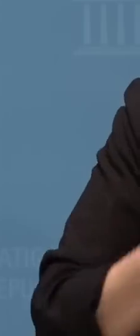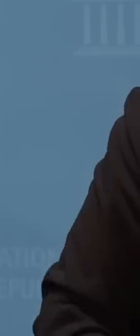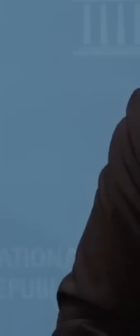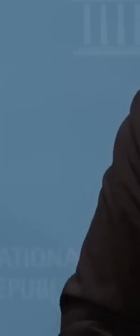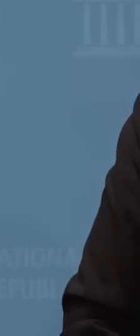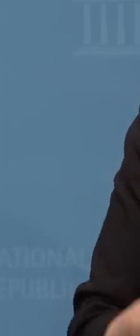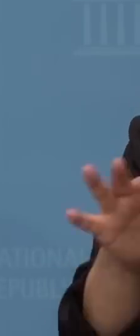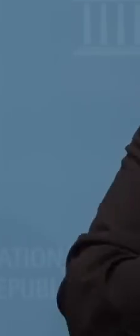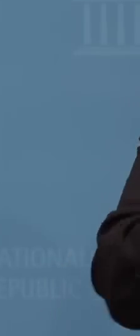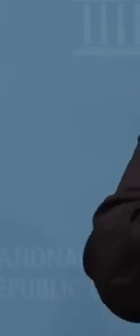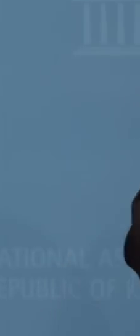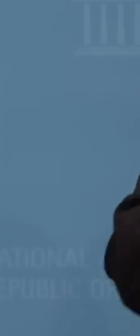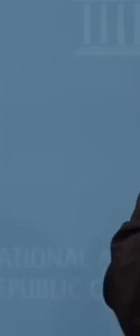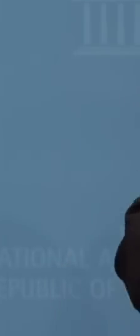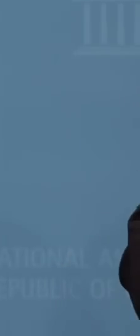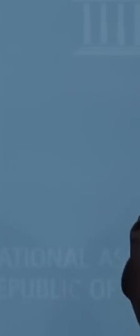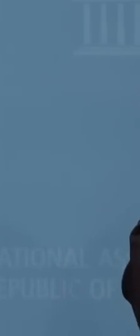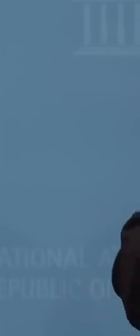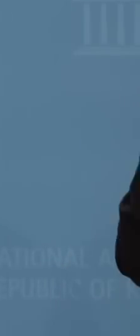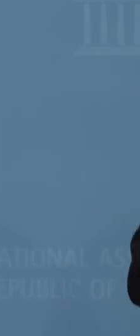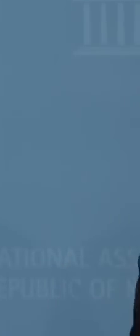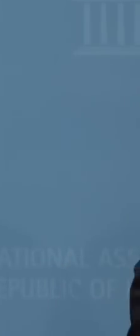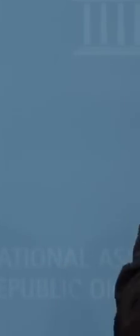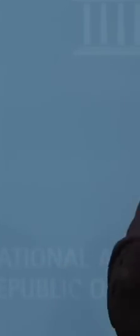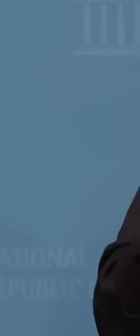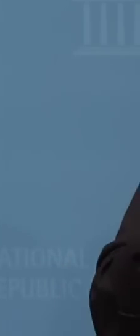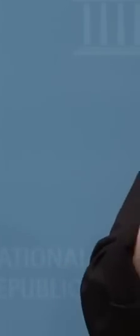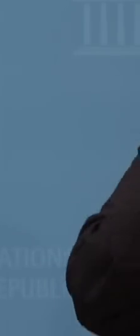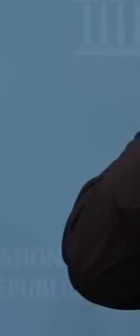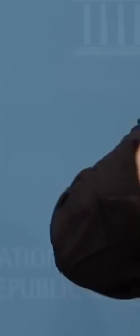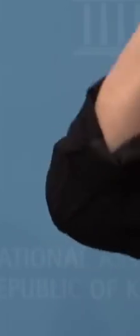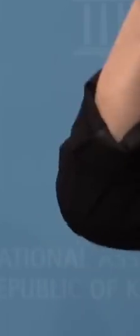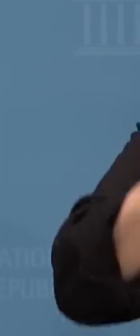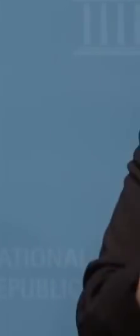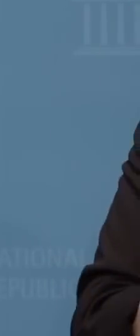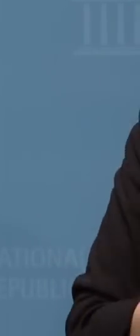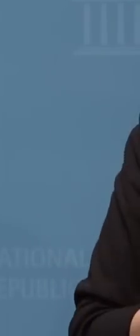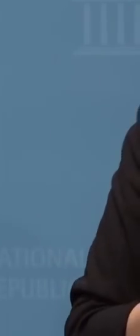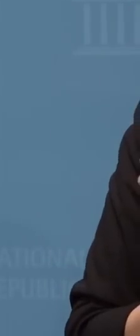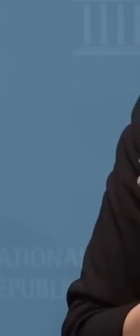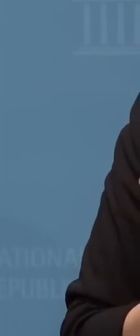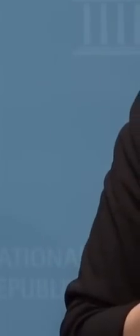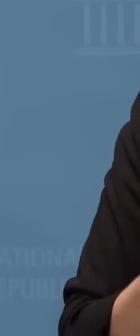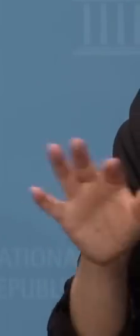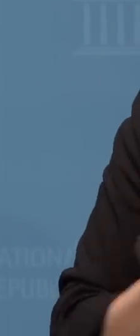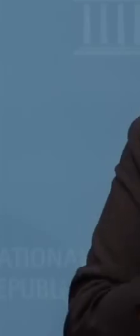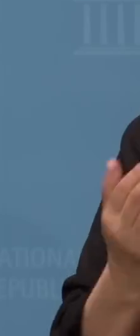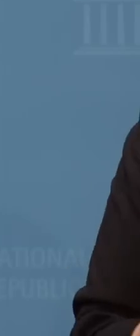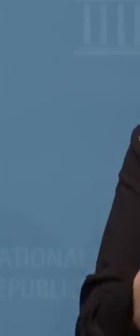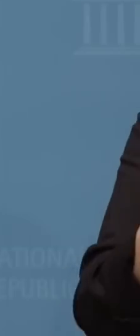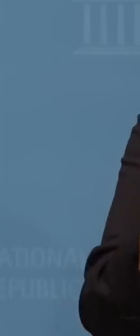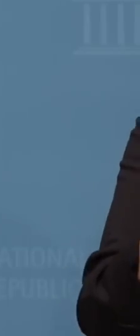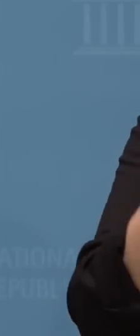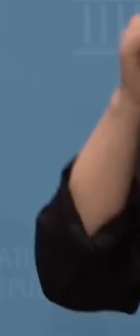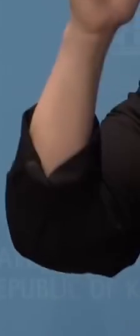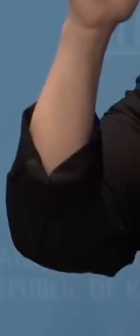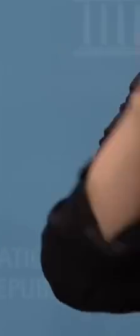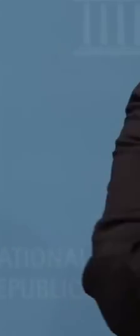경제 실적에서 더더욱 두드러집니다. 한국의 경제 성장률 전망치가 크게